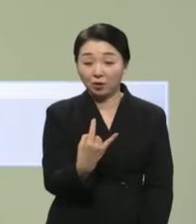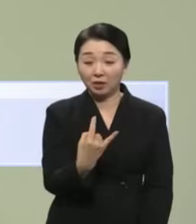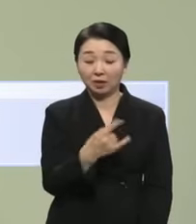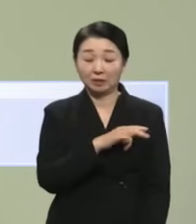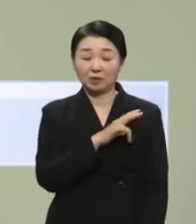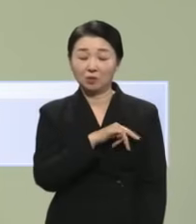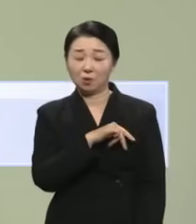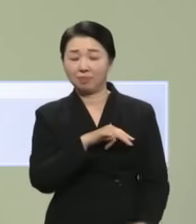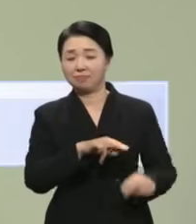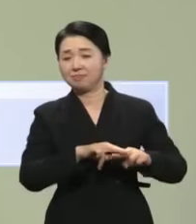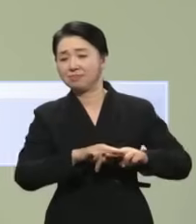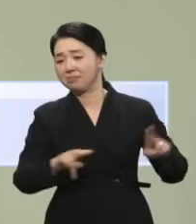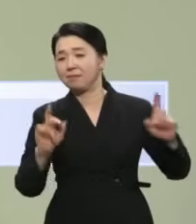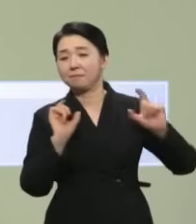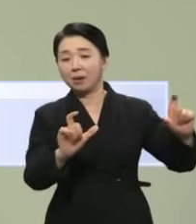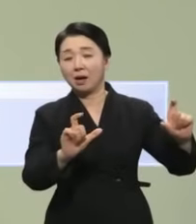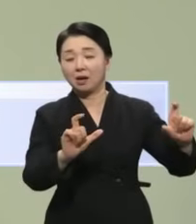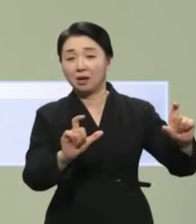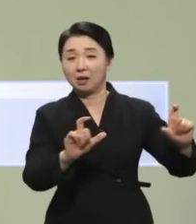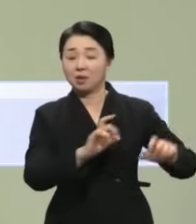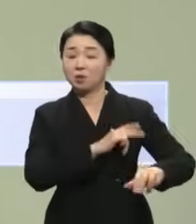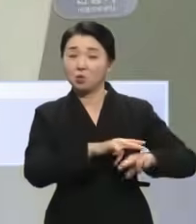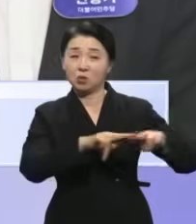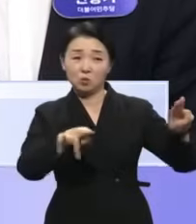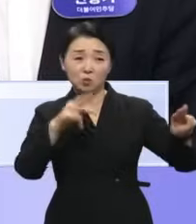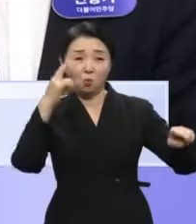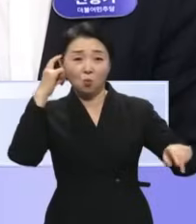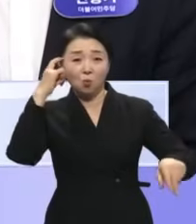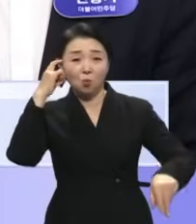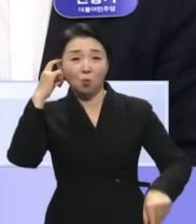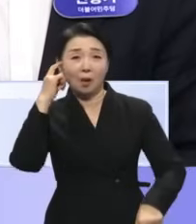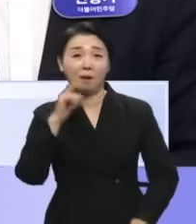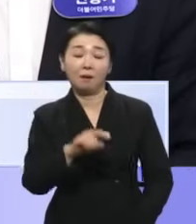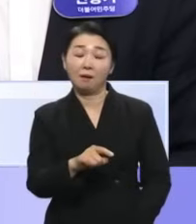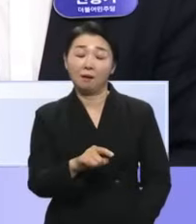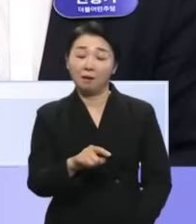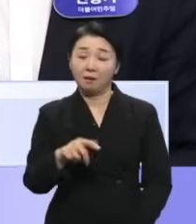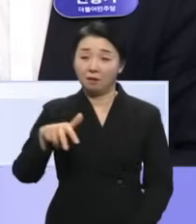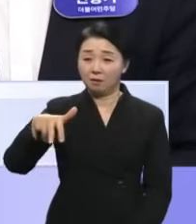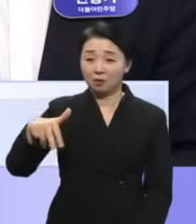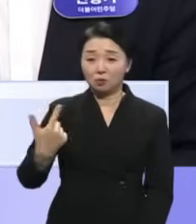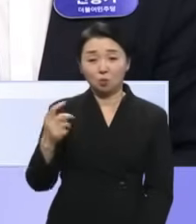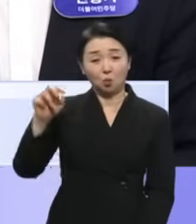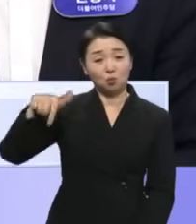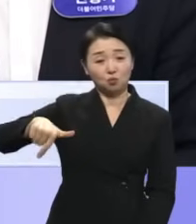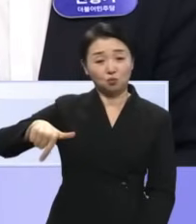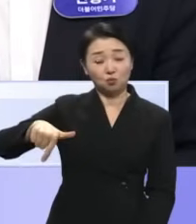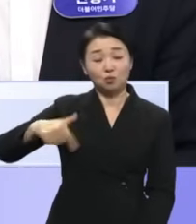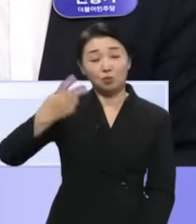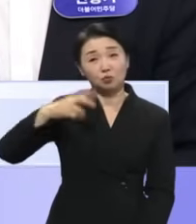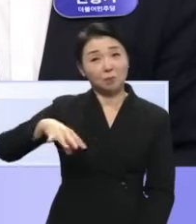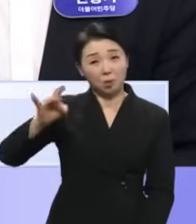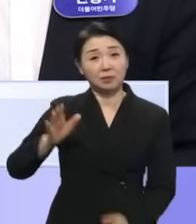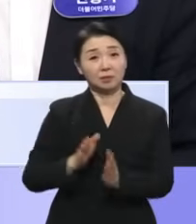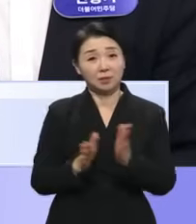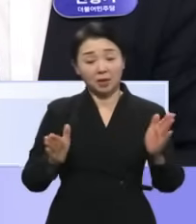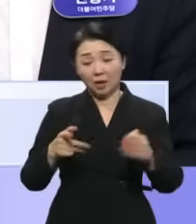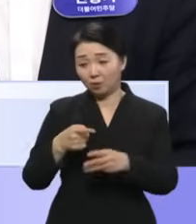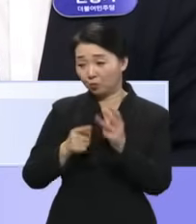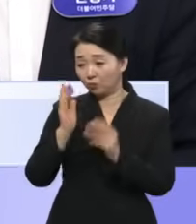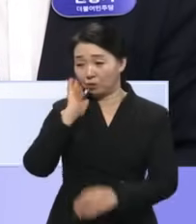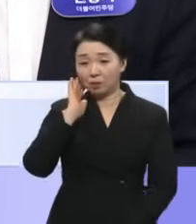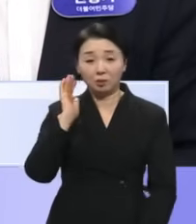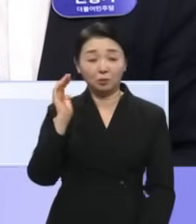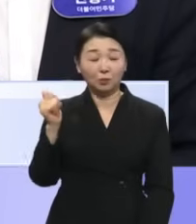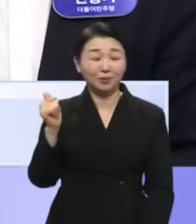받았는데요 사실 우원식 상실형을 왜 받았냐고 보면은 조국 수사가 시작이었습니다 그거는 그 윤성열 대통령이